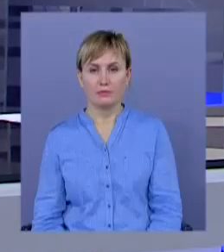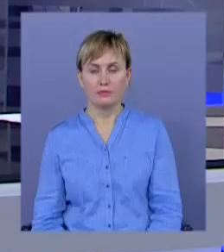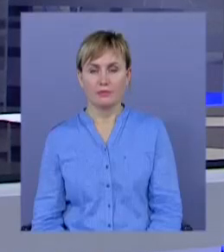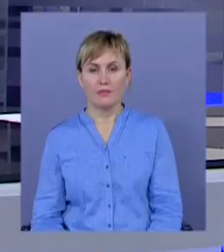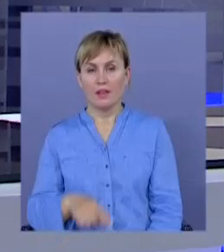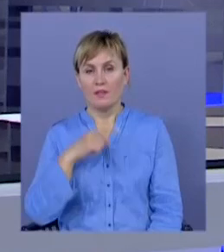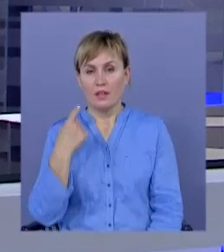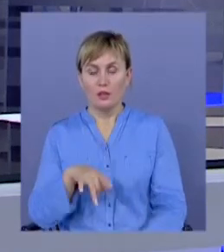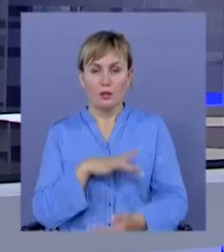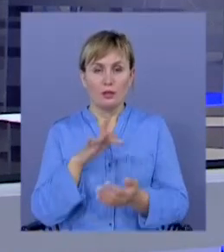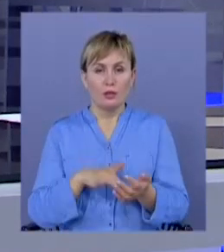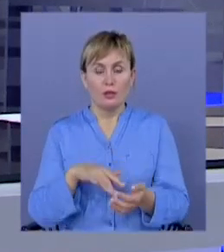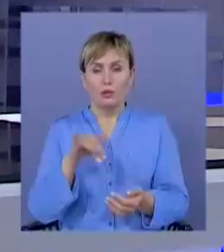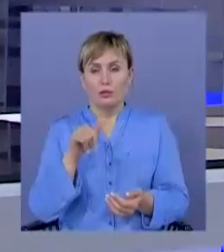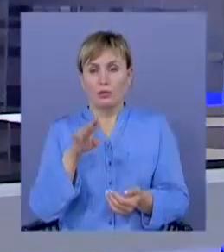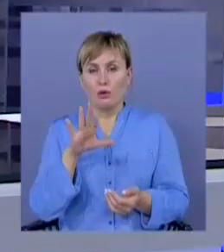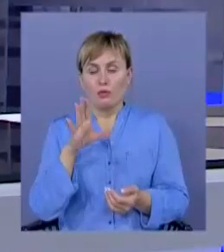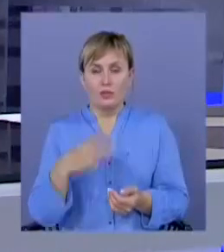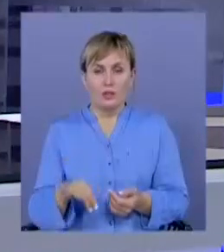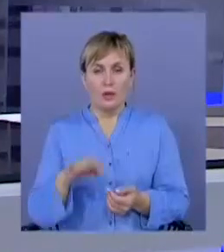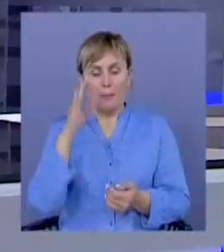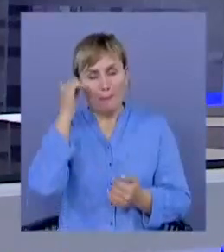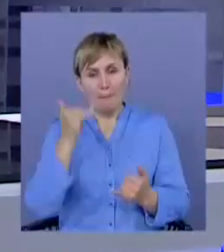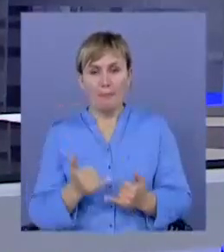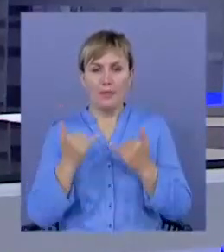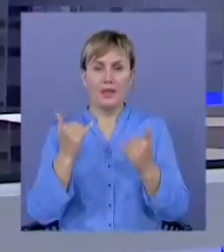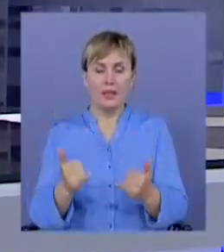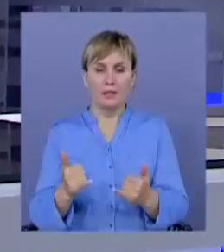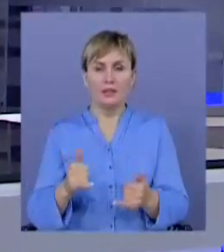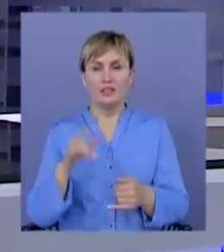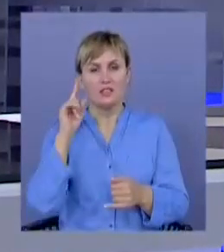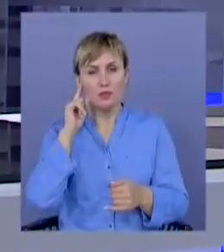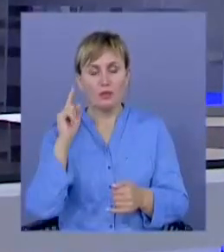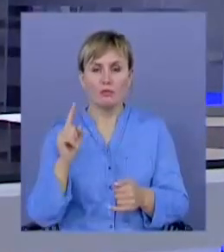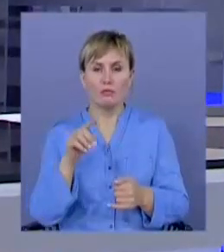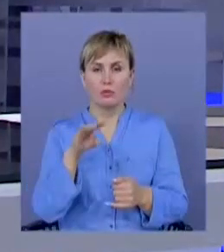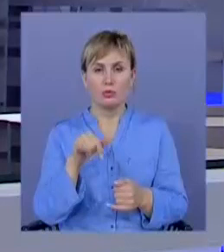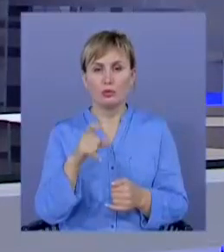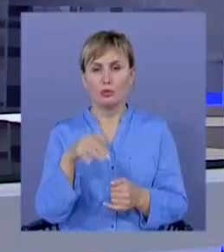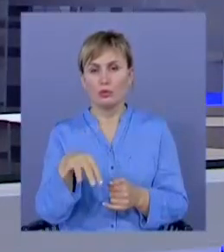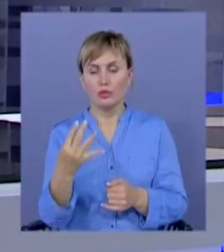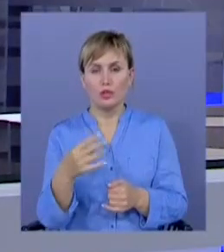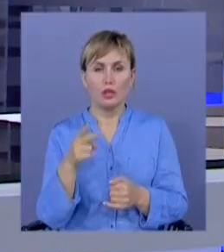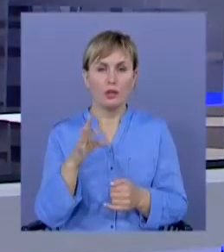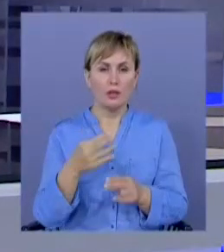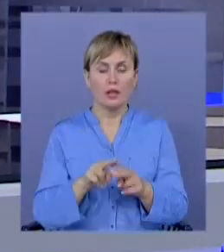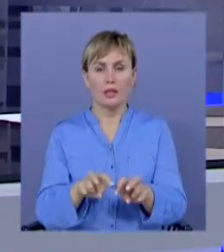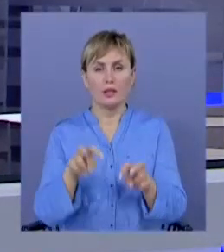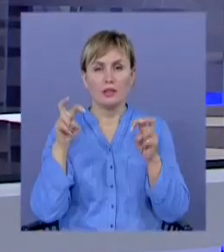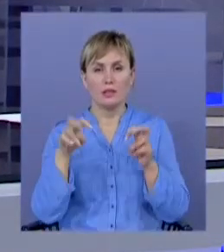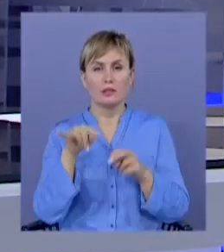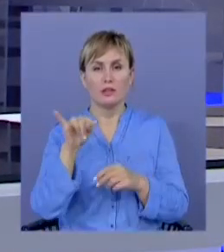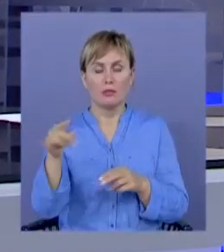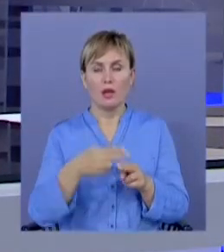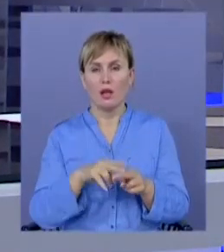В российском городе Жуковске увековечили память легендарному сверхзвуковому Ту-144. Пассажирский авиалайнер,